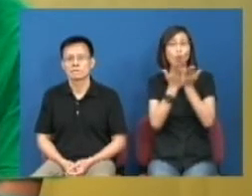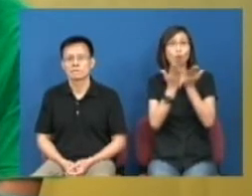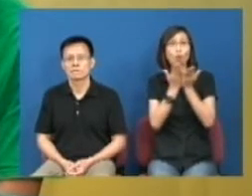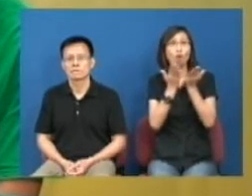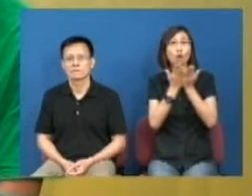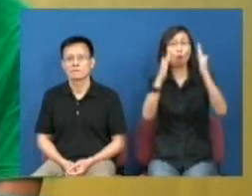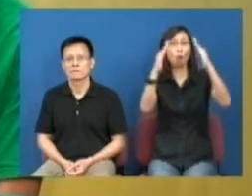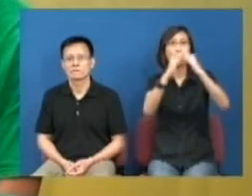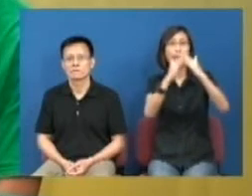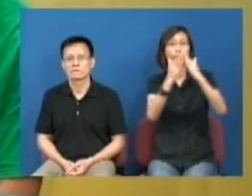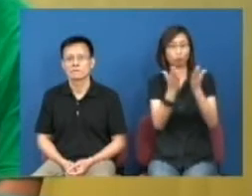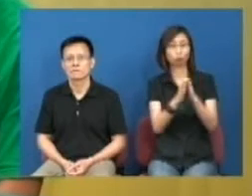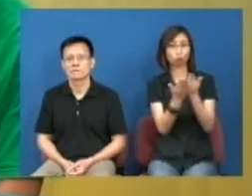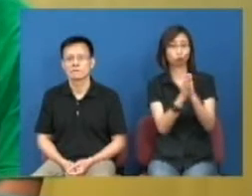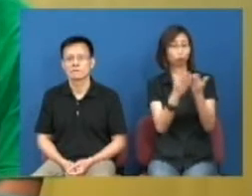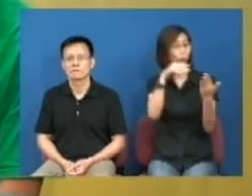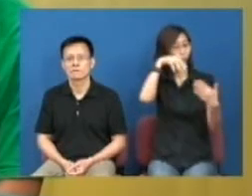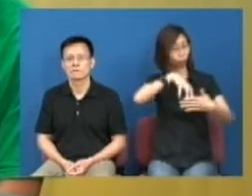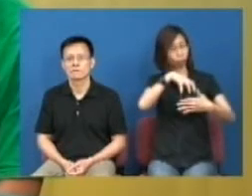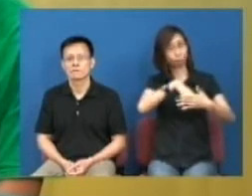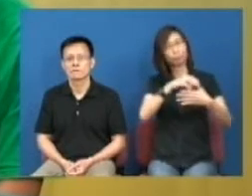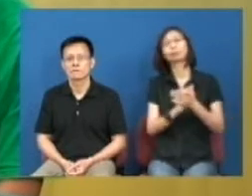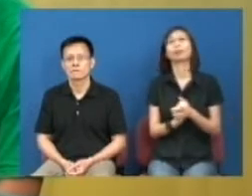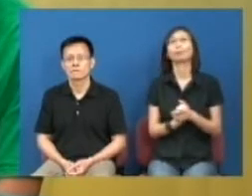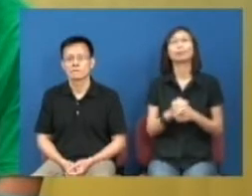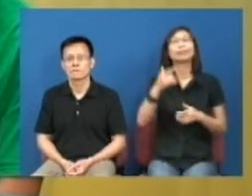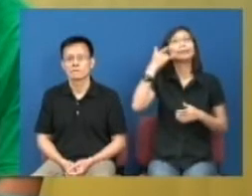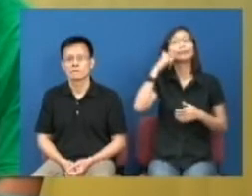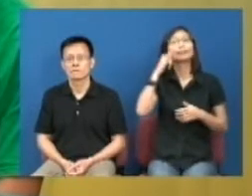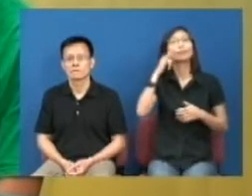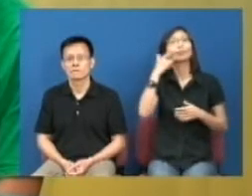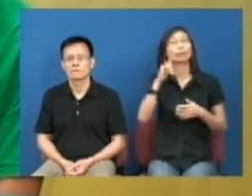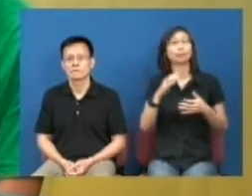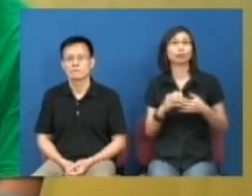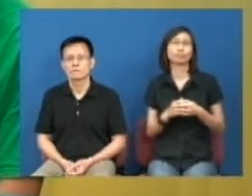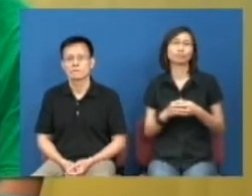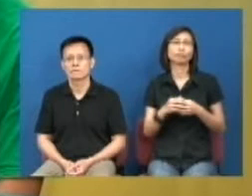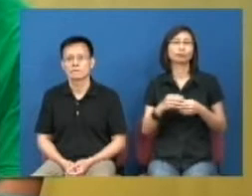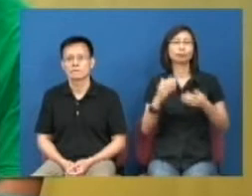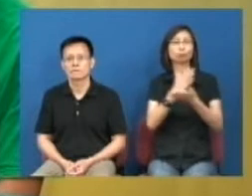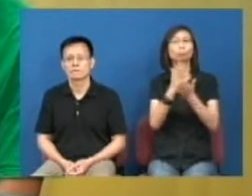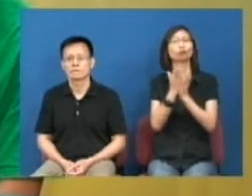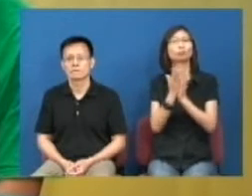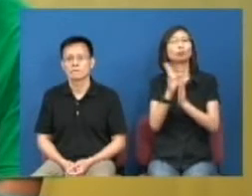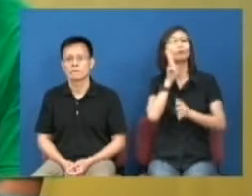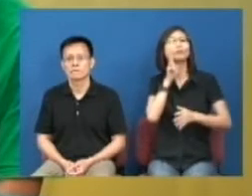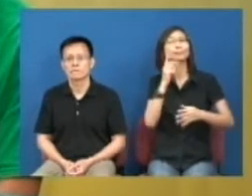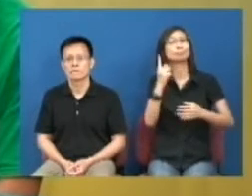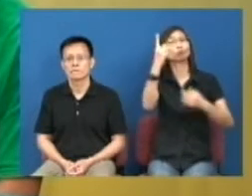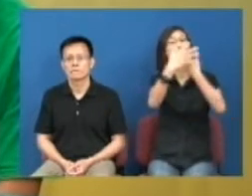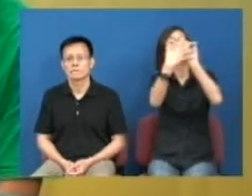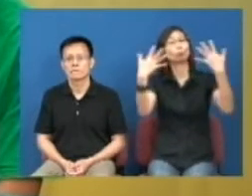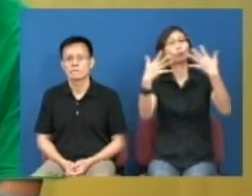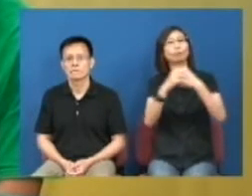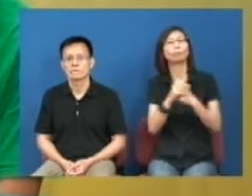好多時候都會用一啲新媒體啊或者一啲即係網絡啊，啱其實之前都喺網絡上面睇到，即係好似應該係教協啦